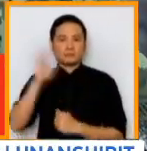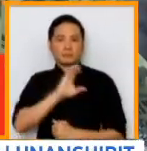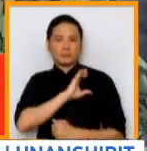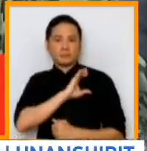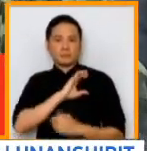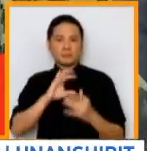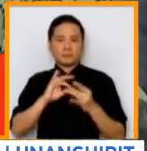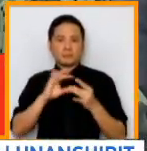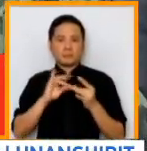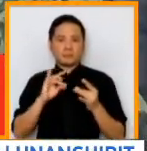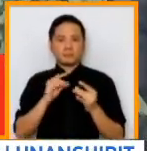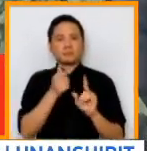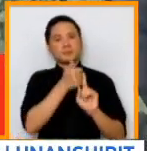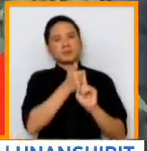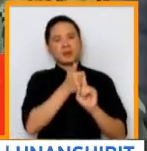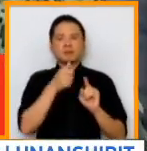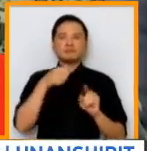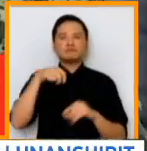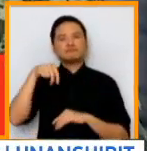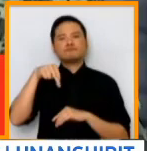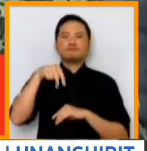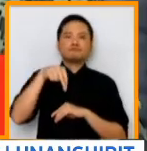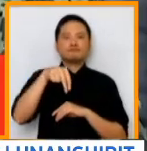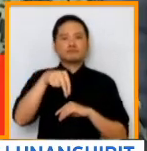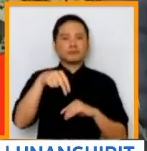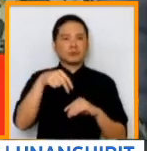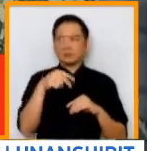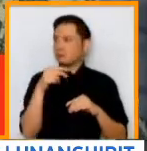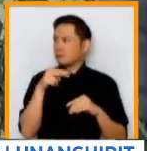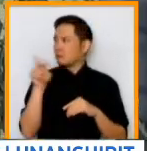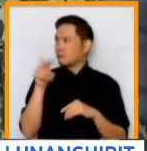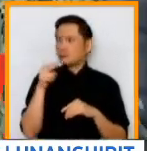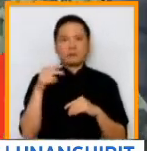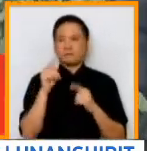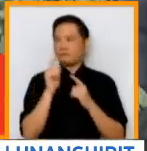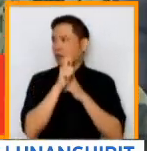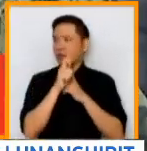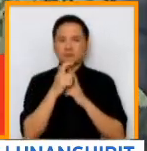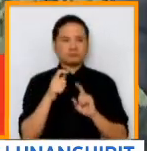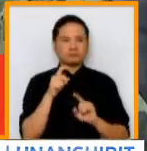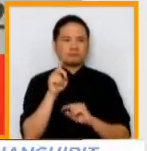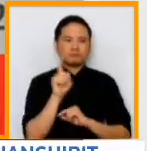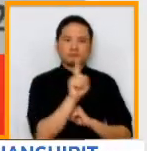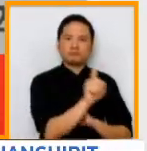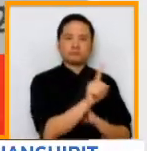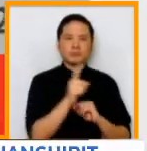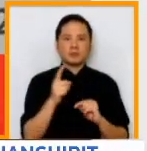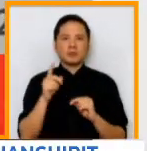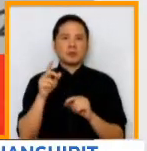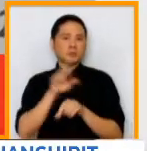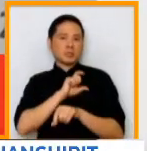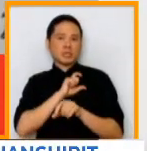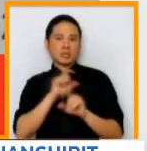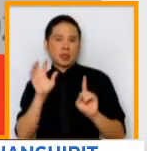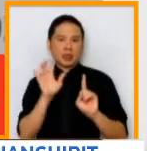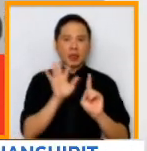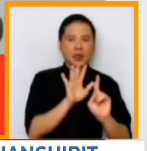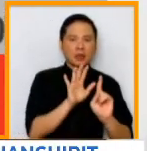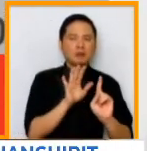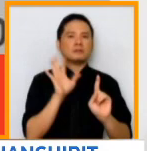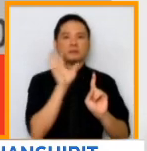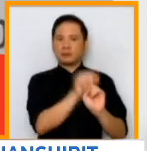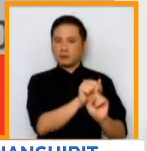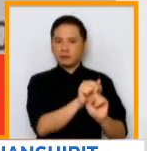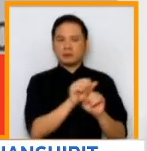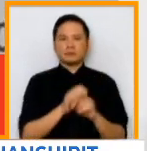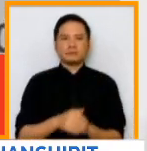So doon naghinala ng ating pulis at kaya hinabol. So nagkaroon ng body freeze. Matapos kapkapan, isang sachet